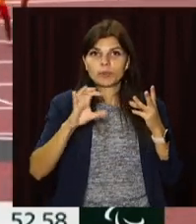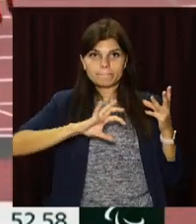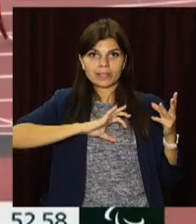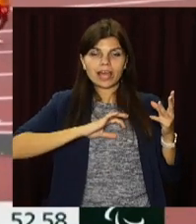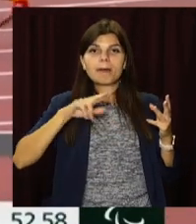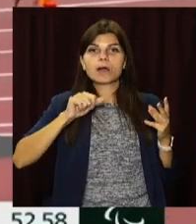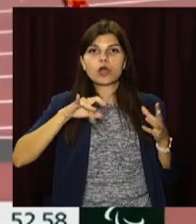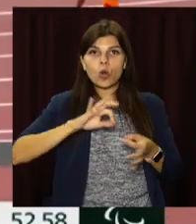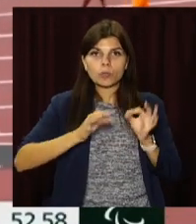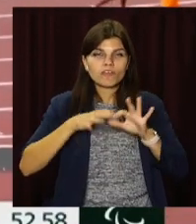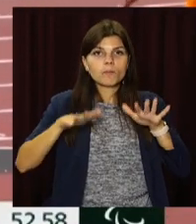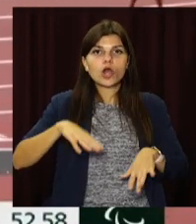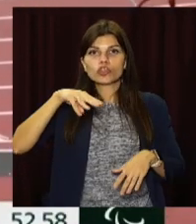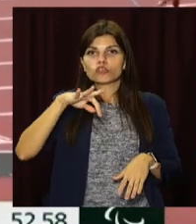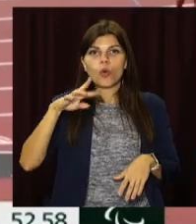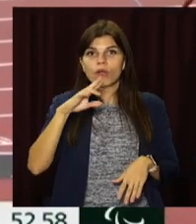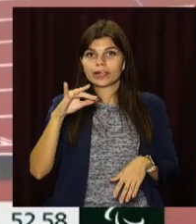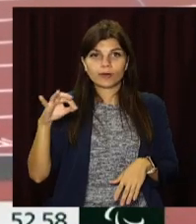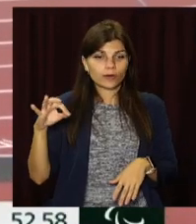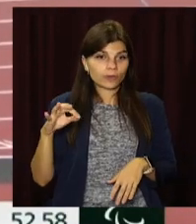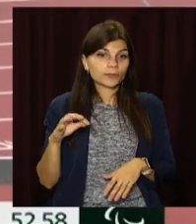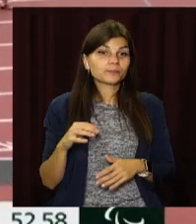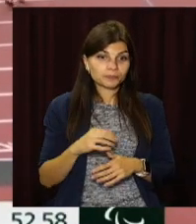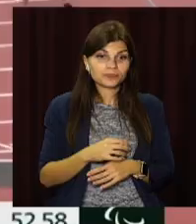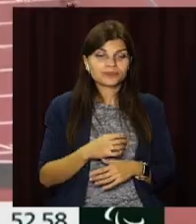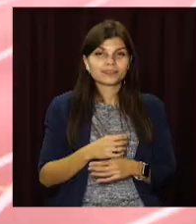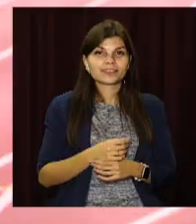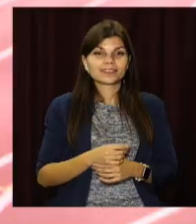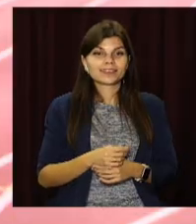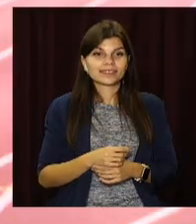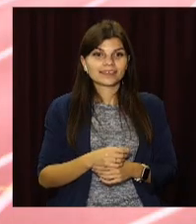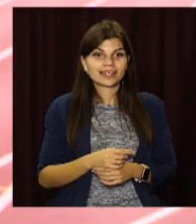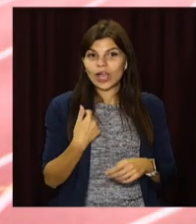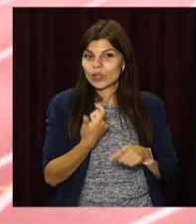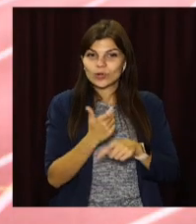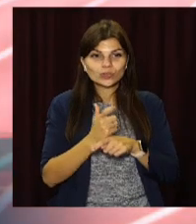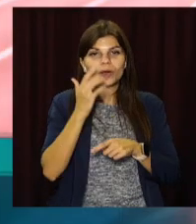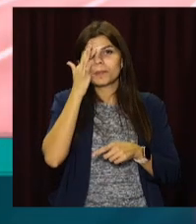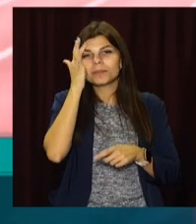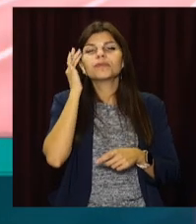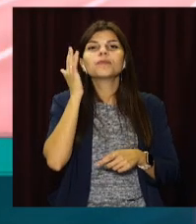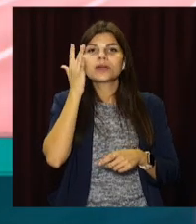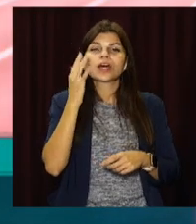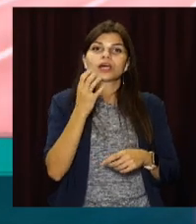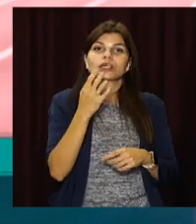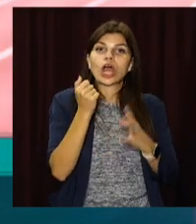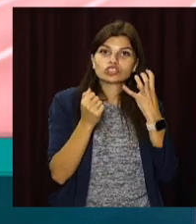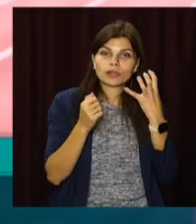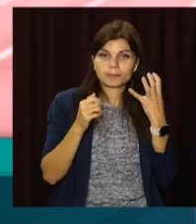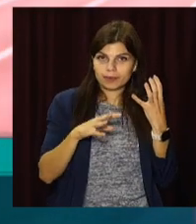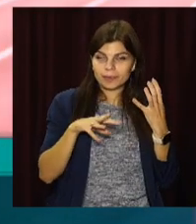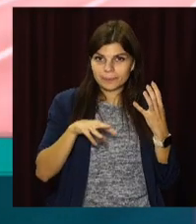на Паралімпіаді у Токіо. Найбільш цінно, згадує спортсменка. Я дуже мріяла взяти на 400 срібло, тому що в